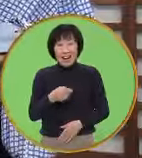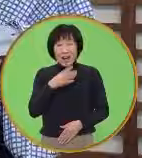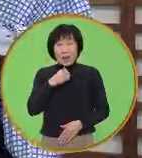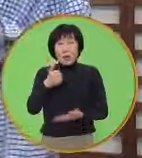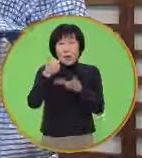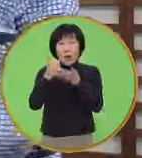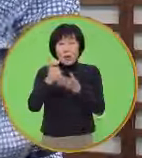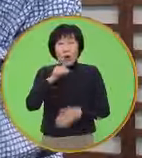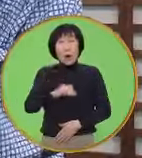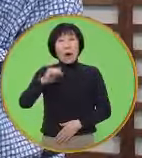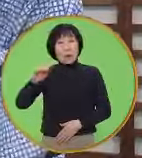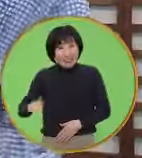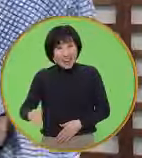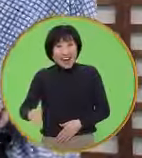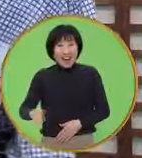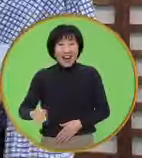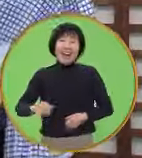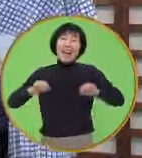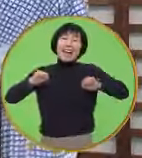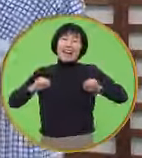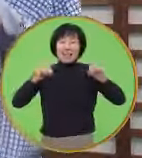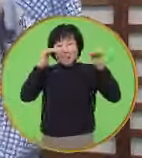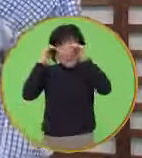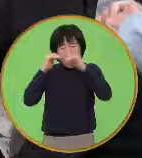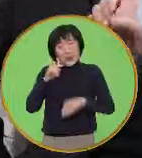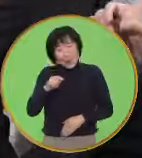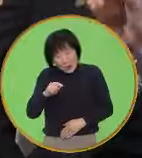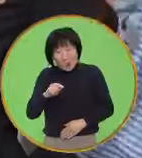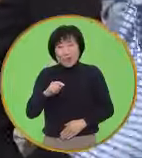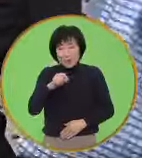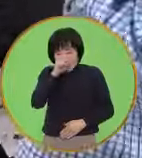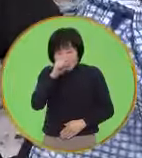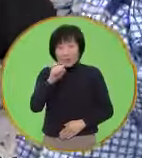公様のお孫さん元気いっぱい泣きますな。